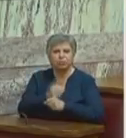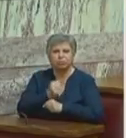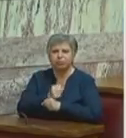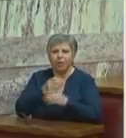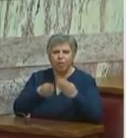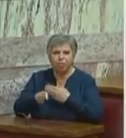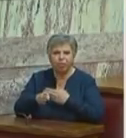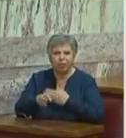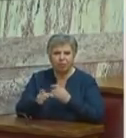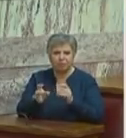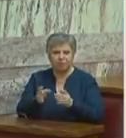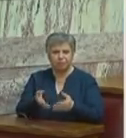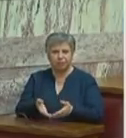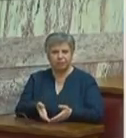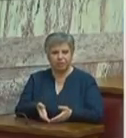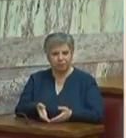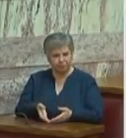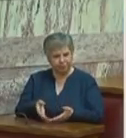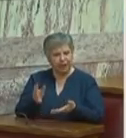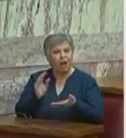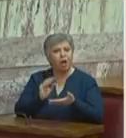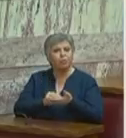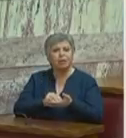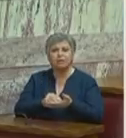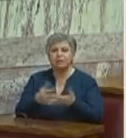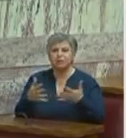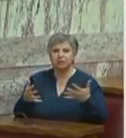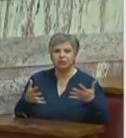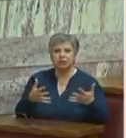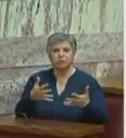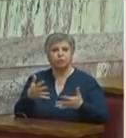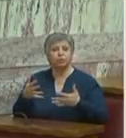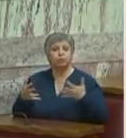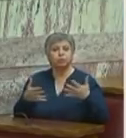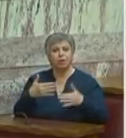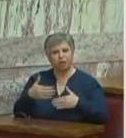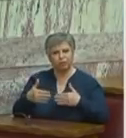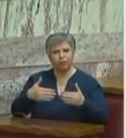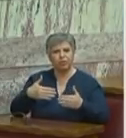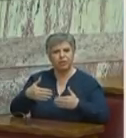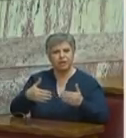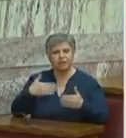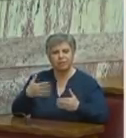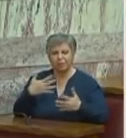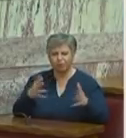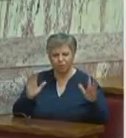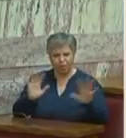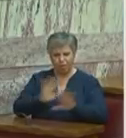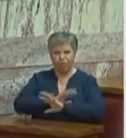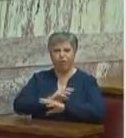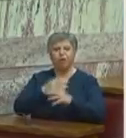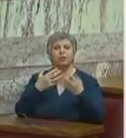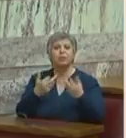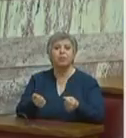Έχουμε απόλυτη αβεβαιότητα, έχουμε μια περίοδο η οποία όχι μόνο δεν είναι καθαρή, αλλά είναι